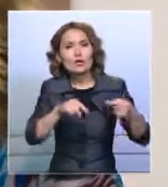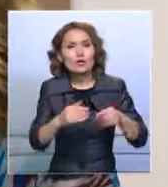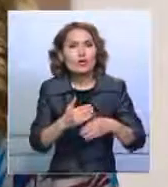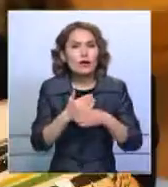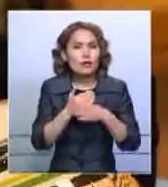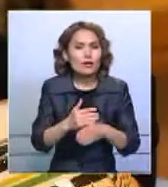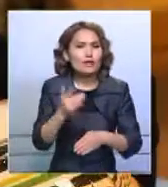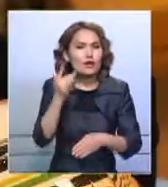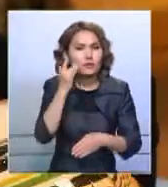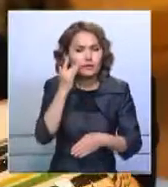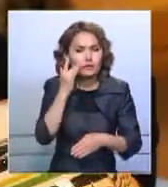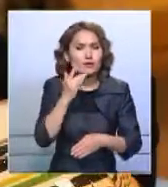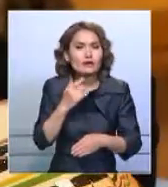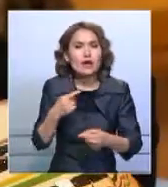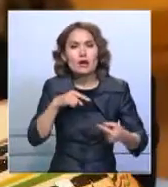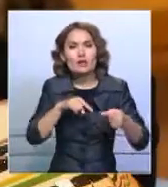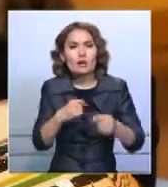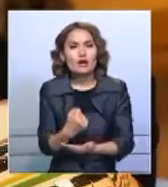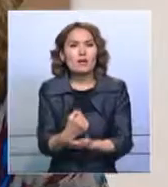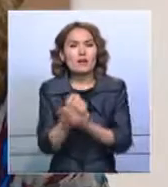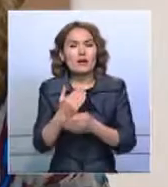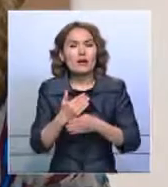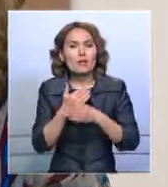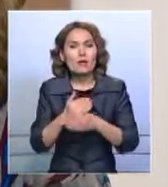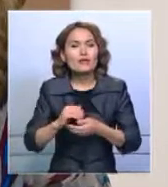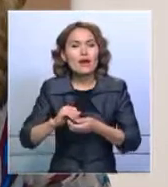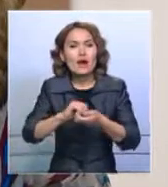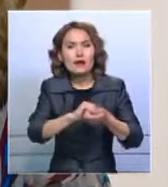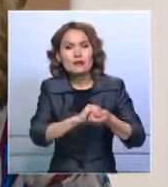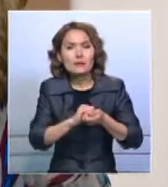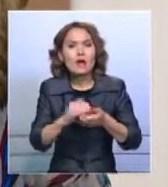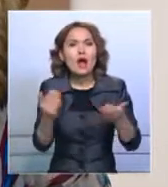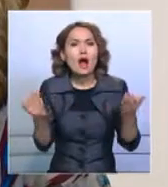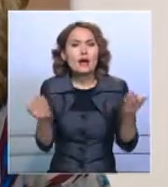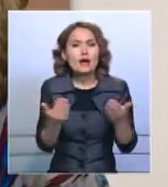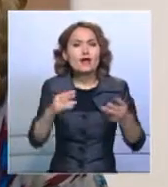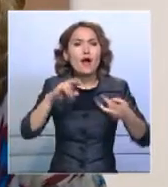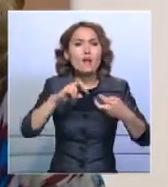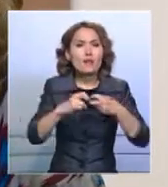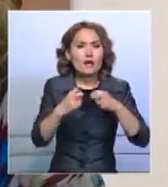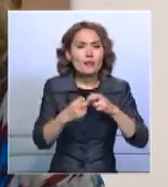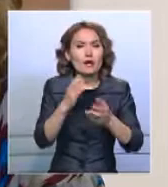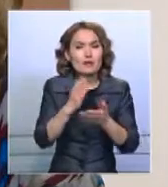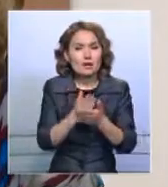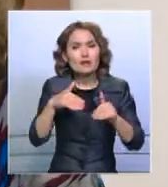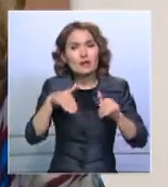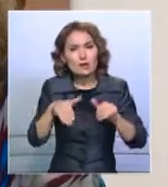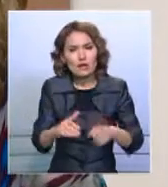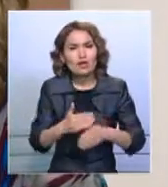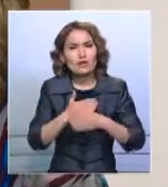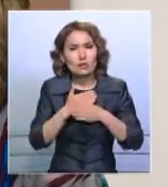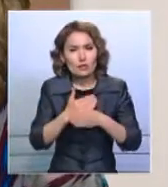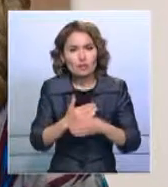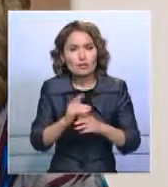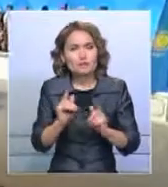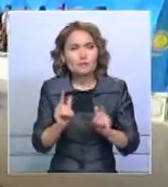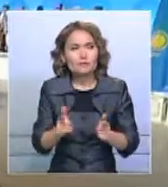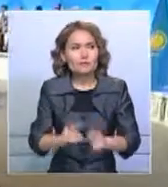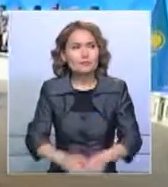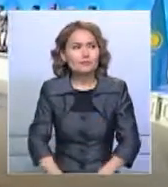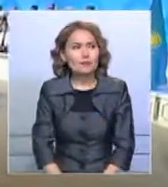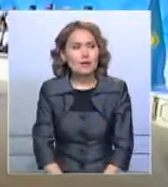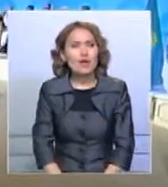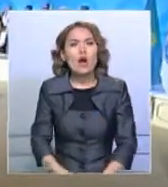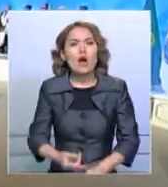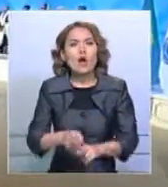немесе ақыл айтып көмектесе алады ғой. Сондықтан ассамблеяда қандай да бір жұмыспен айналысу жұмыс дегеннен гөрі көбіне хоббиға келеді.